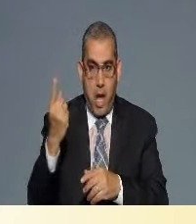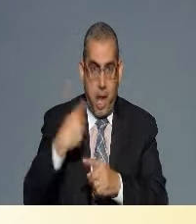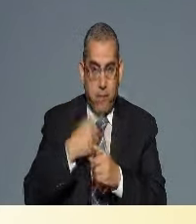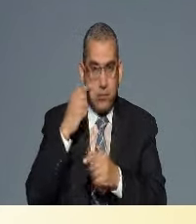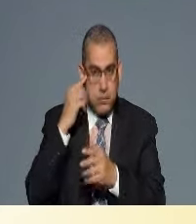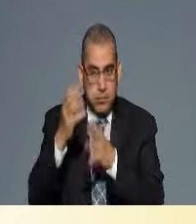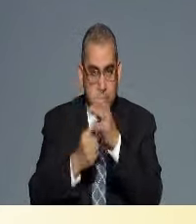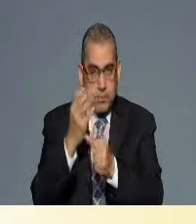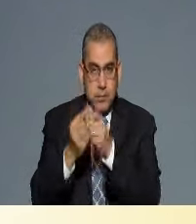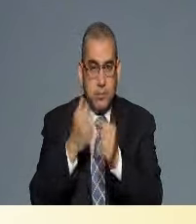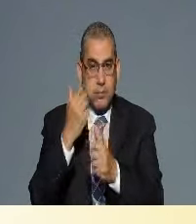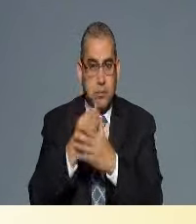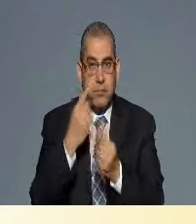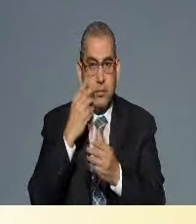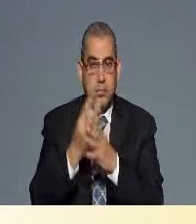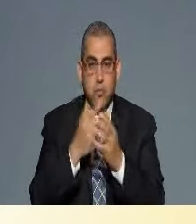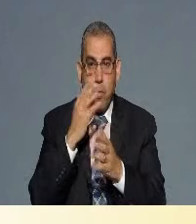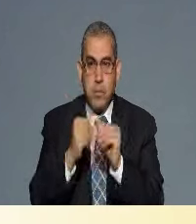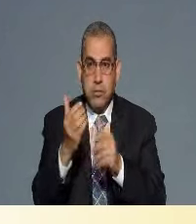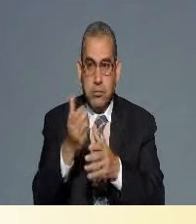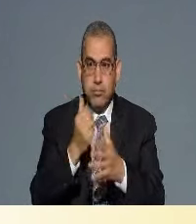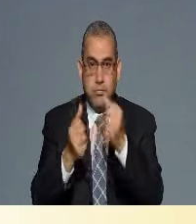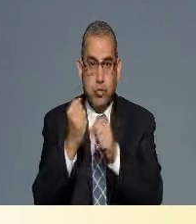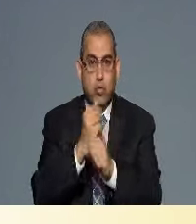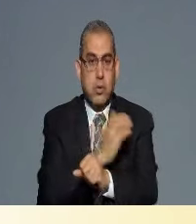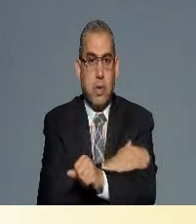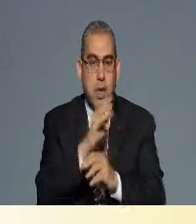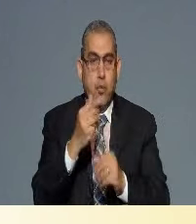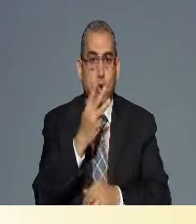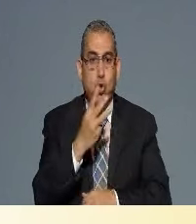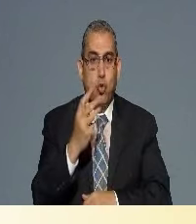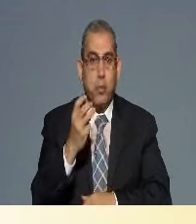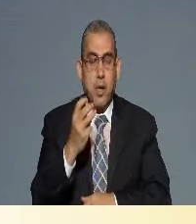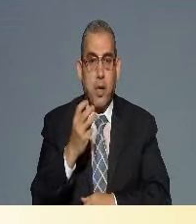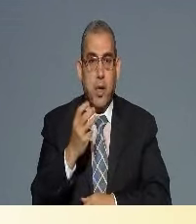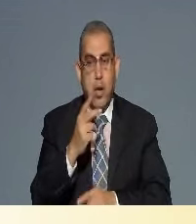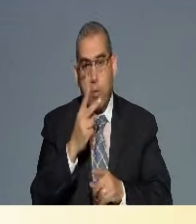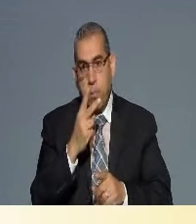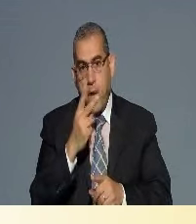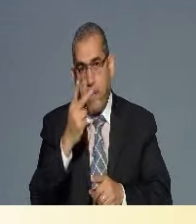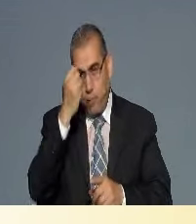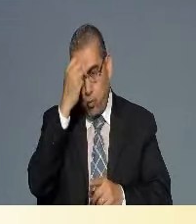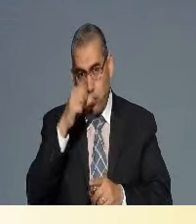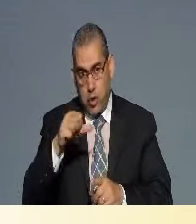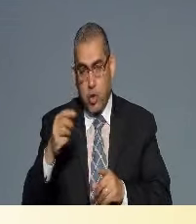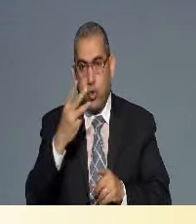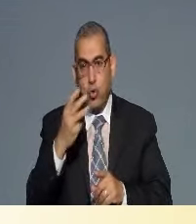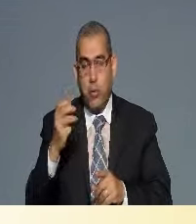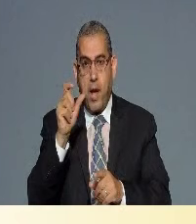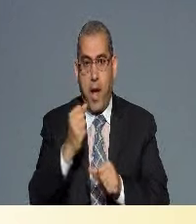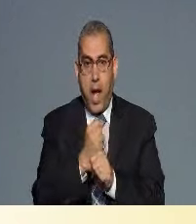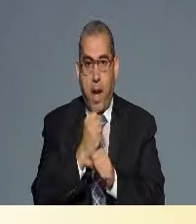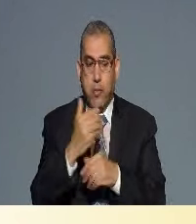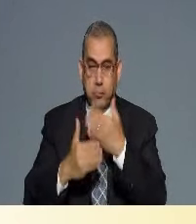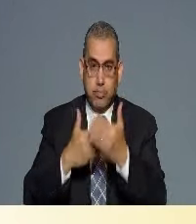يعني بنحصد ثماره دائما. احنا امام 600 في 2019 600 عامل، مرورا